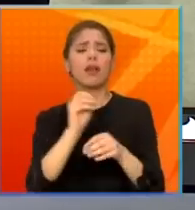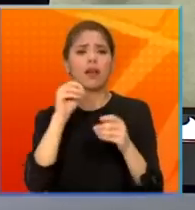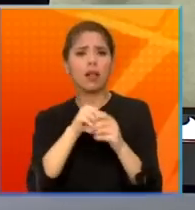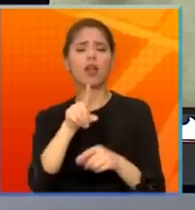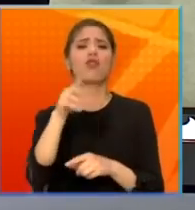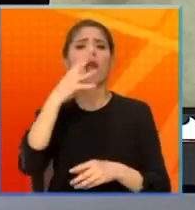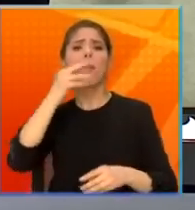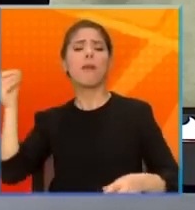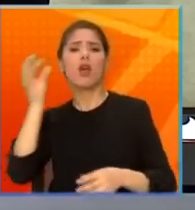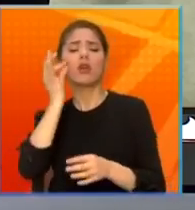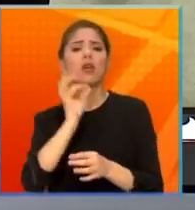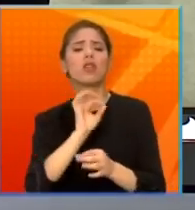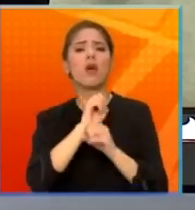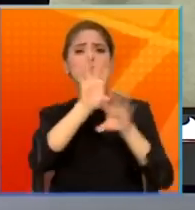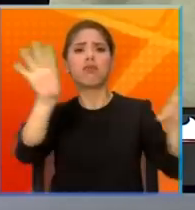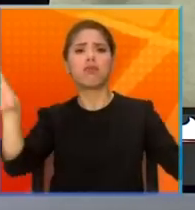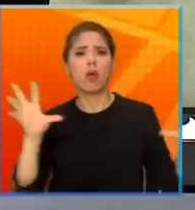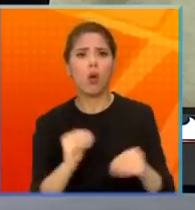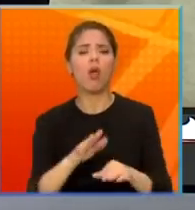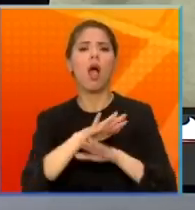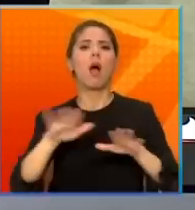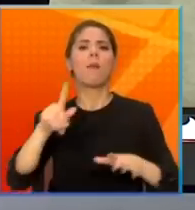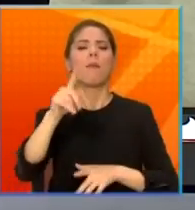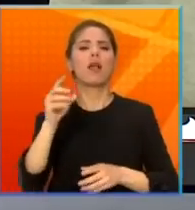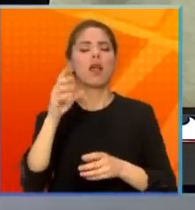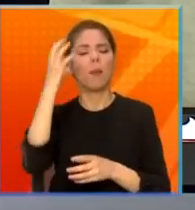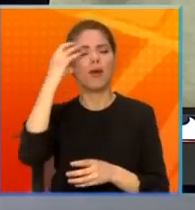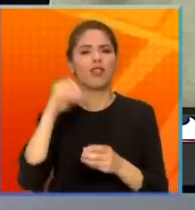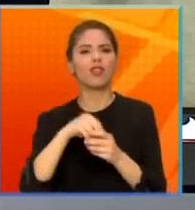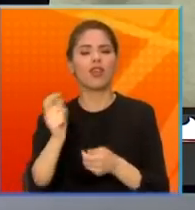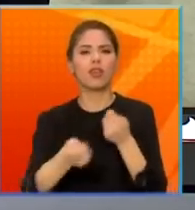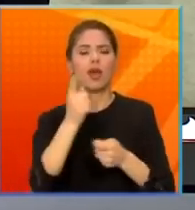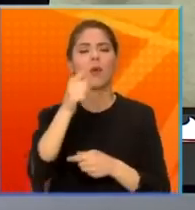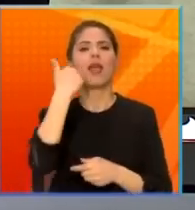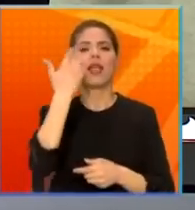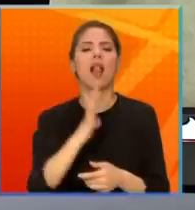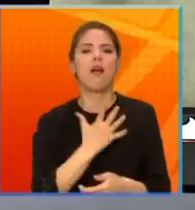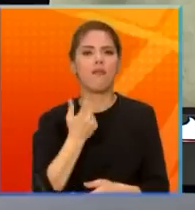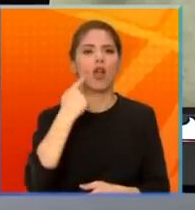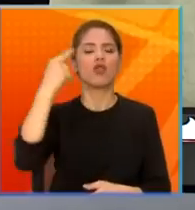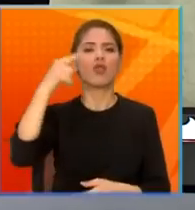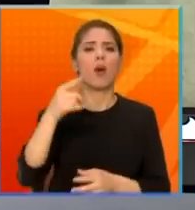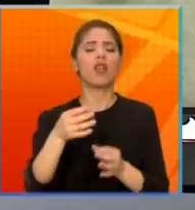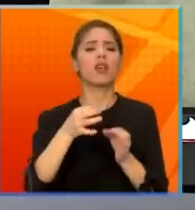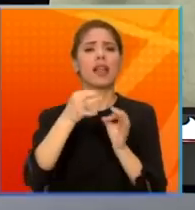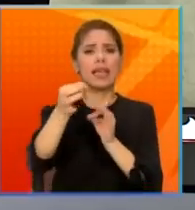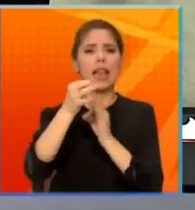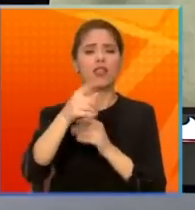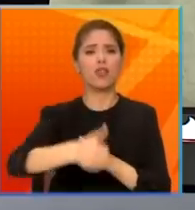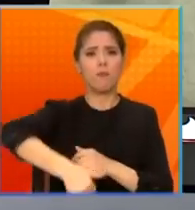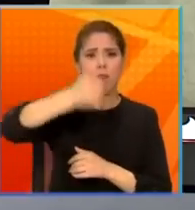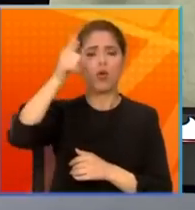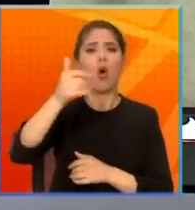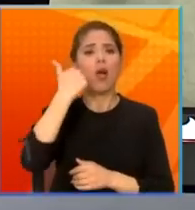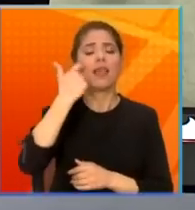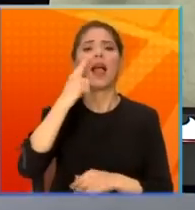içinde milyonlarca kişiye ulaşan, masa başında üretilmiş spekülatif yalanlar. Cumhurbaşkanlığı İletişim Başkanlığı o